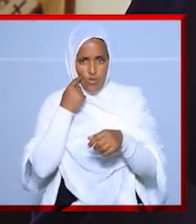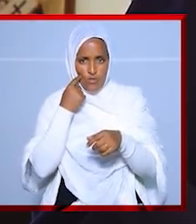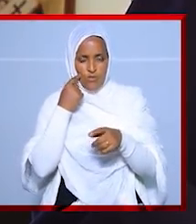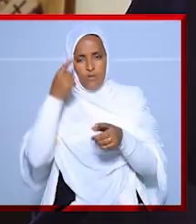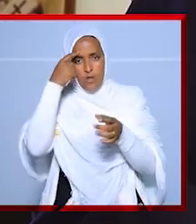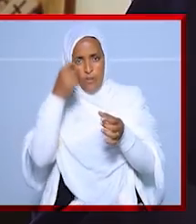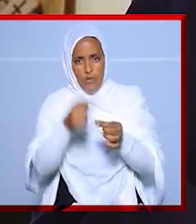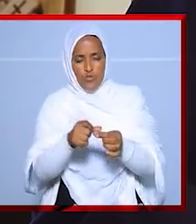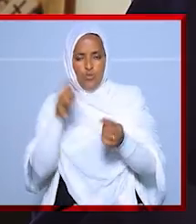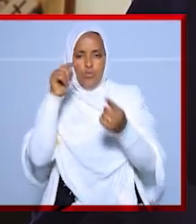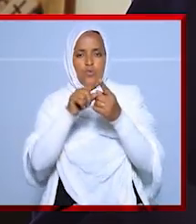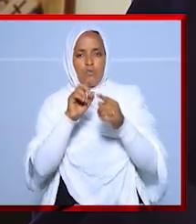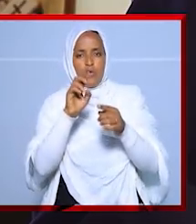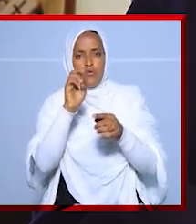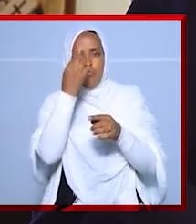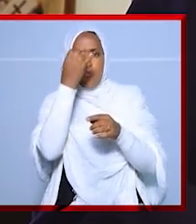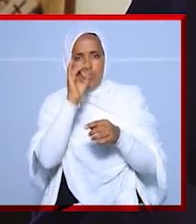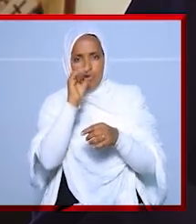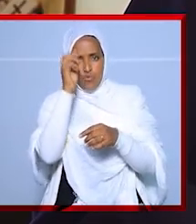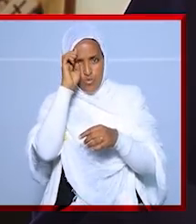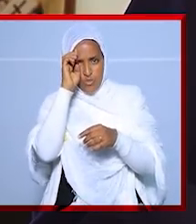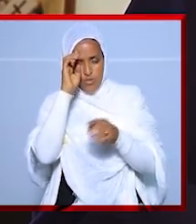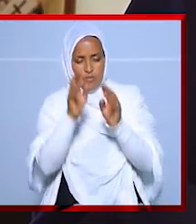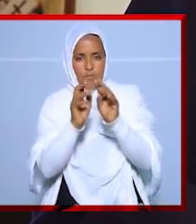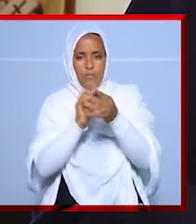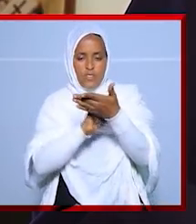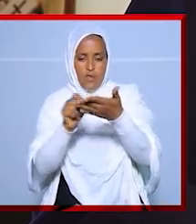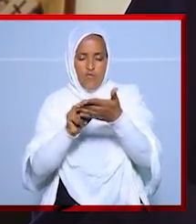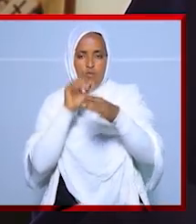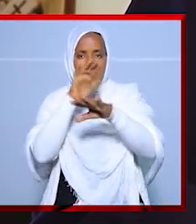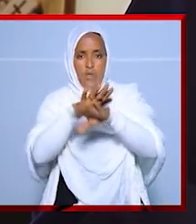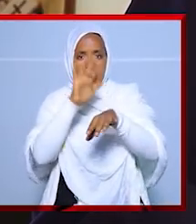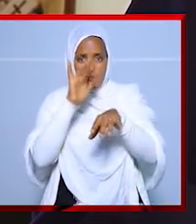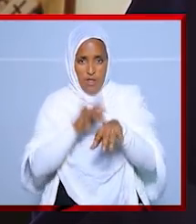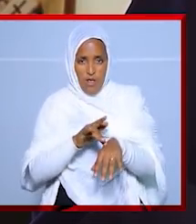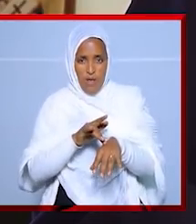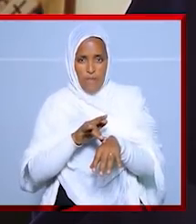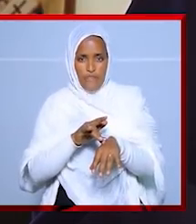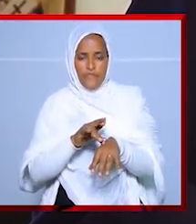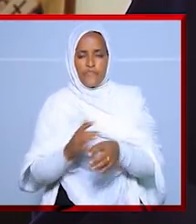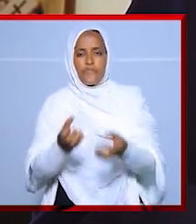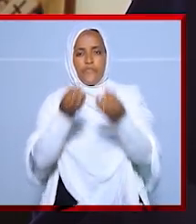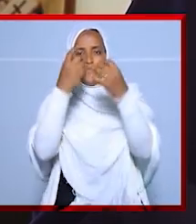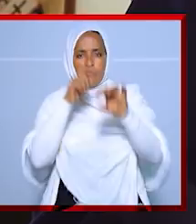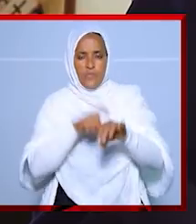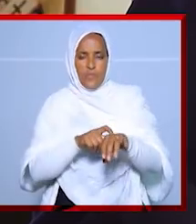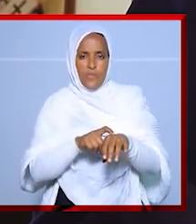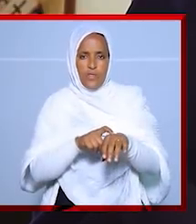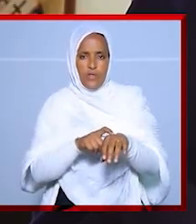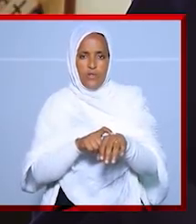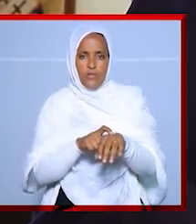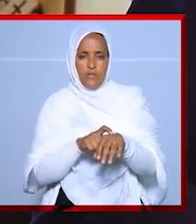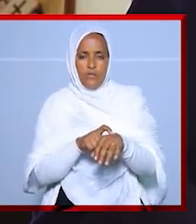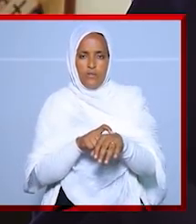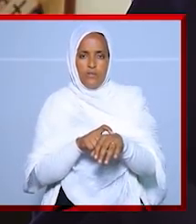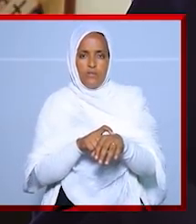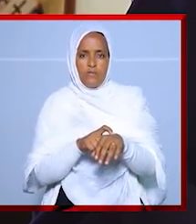እንኳን ለማስታወስ ወደ ቆሮንቶስ በጻፈው መልእክት ውስጥ ብዙ ጊዜ